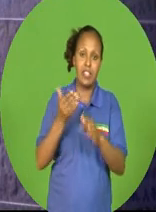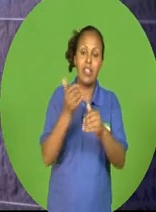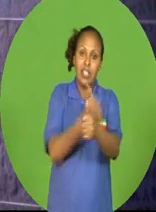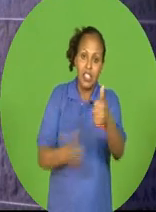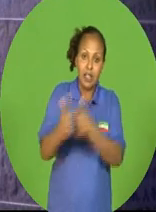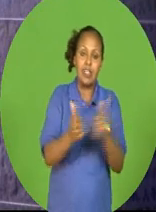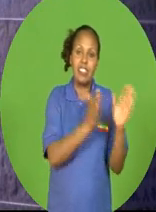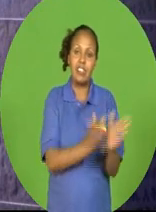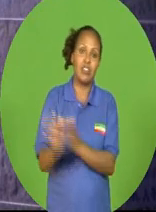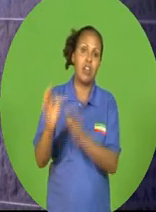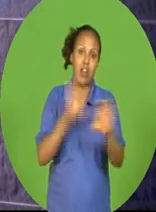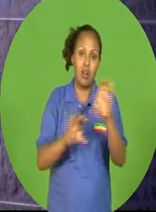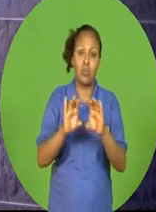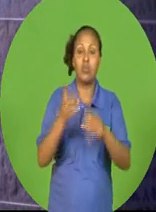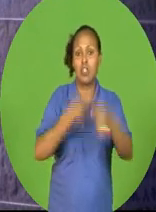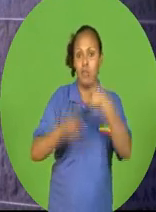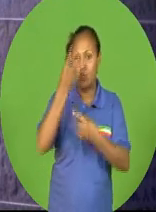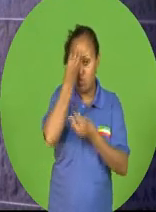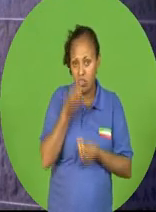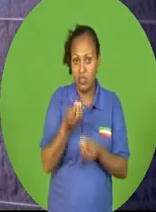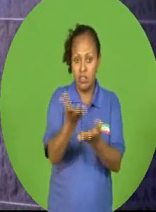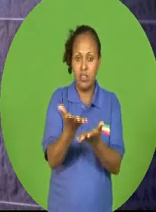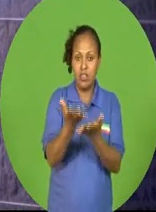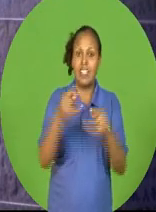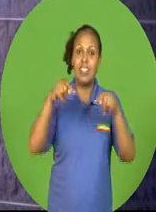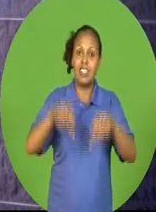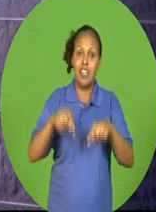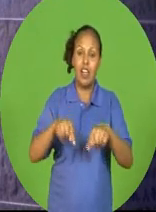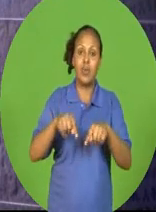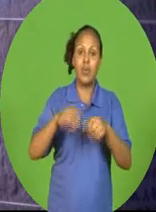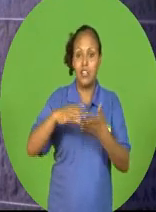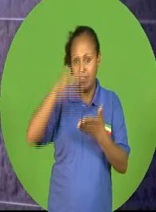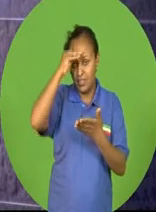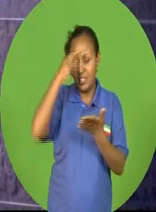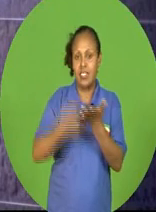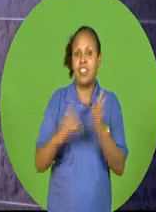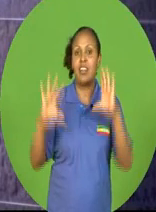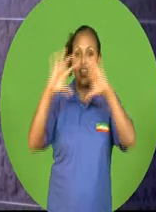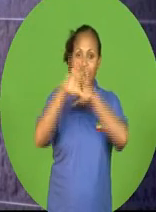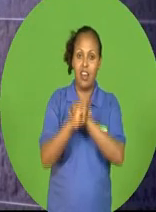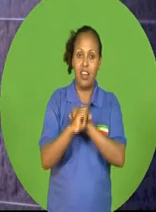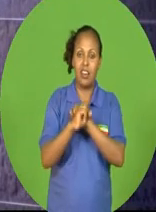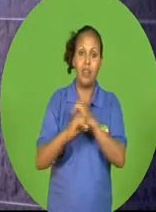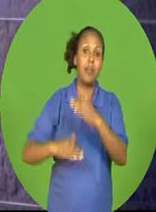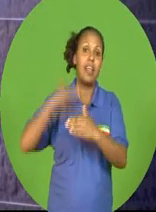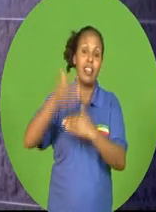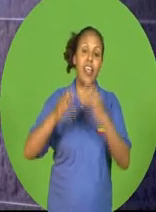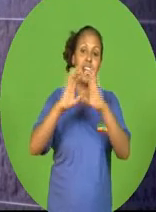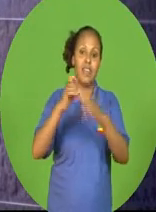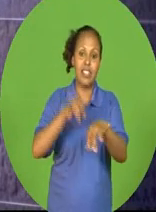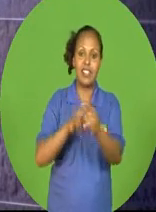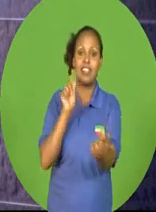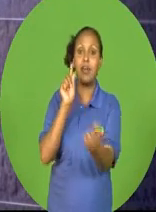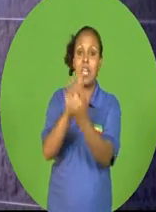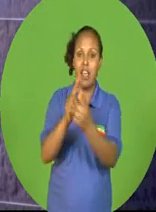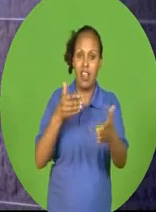በፊት ቅድመ ዝግጅት አድርጋችሁ እንድትመጡ አሳስባችኋለሁ። የዛሬውን ስርጭት በዚህ አጠናቀቅን።